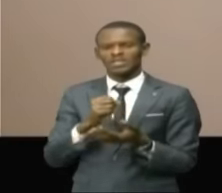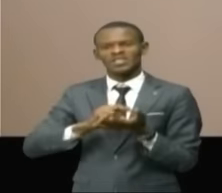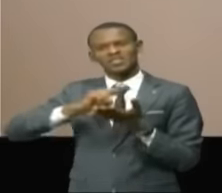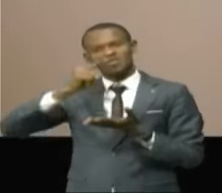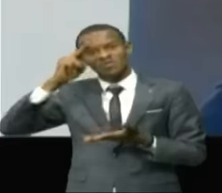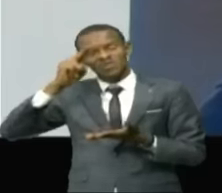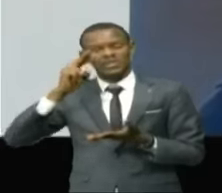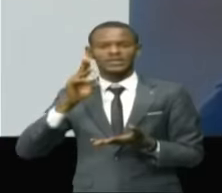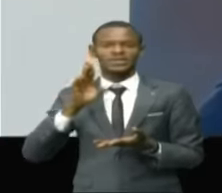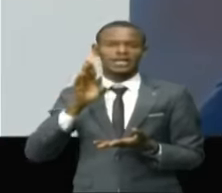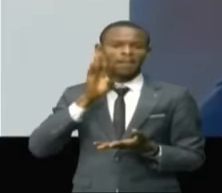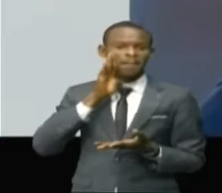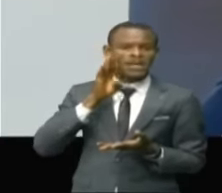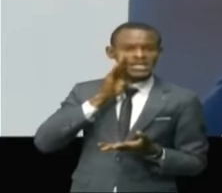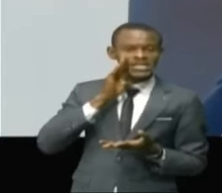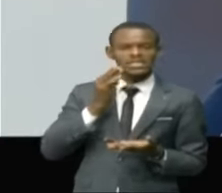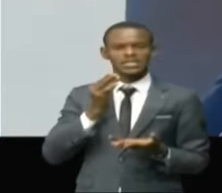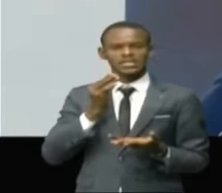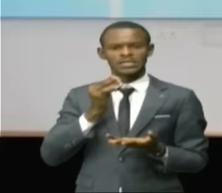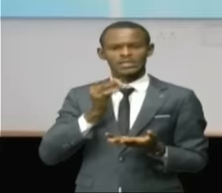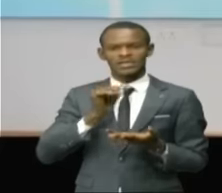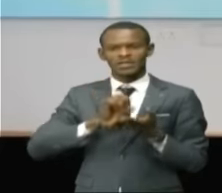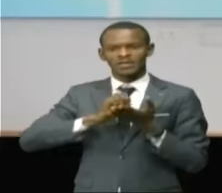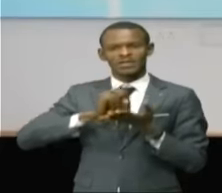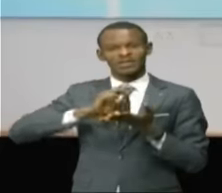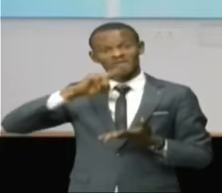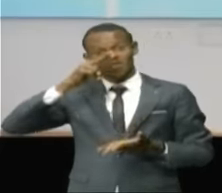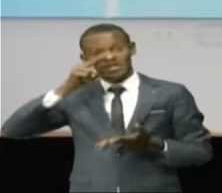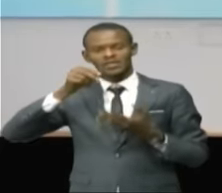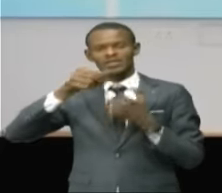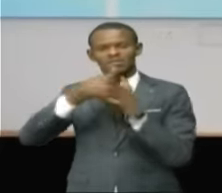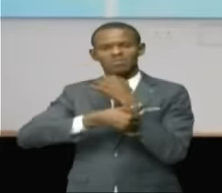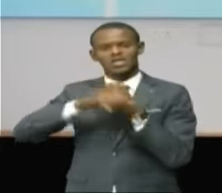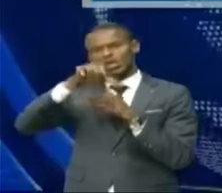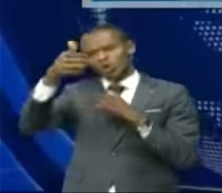Belgique et de l'expertise du cabinet Mavinga des Clercq et Partenaires.